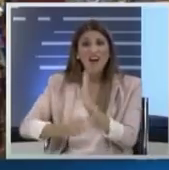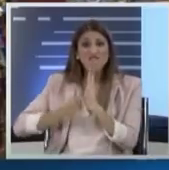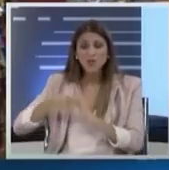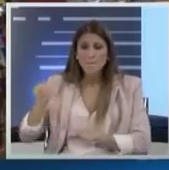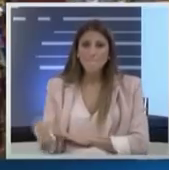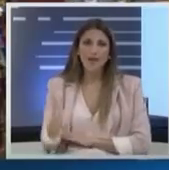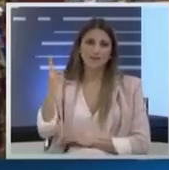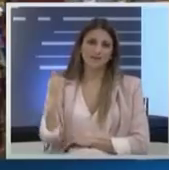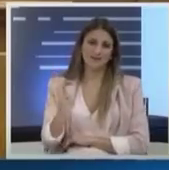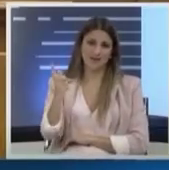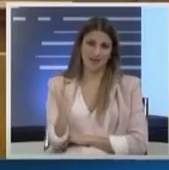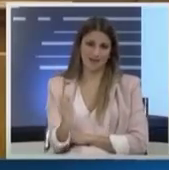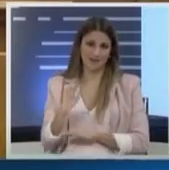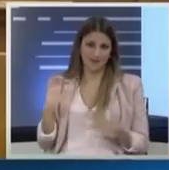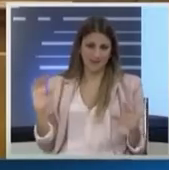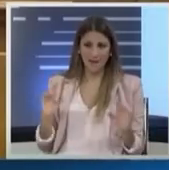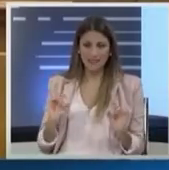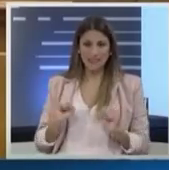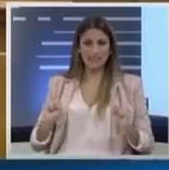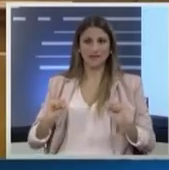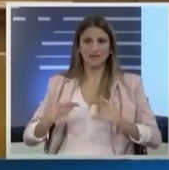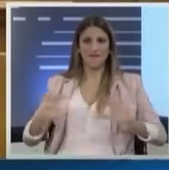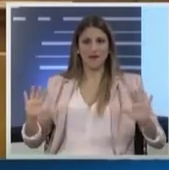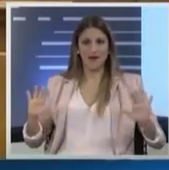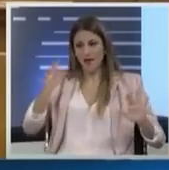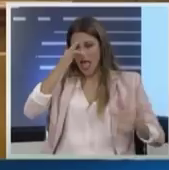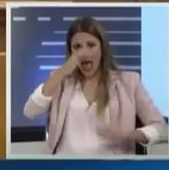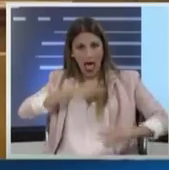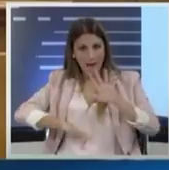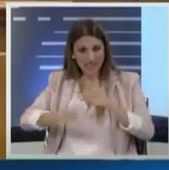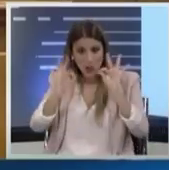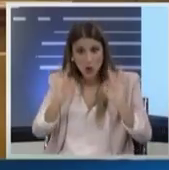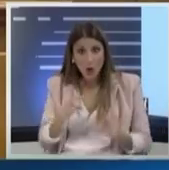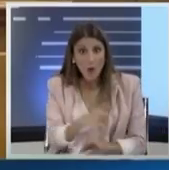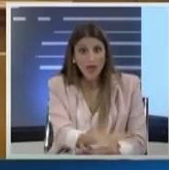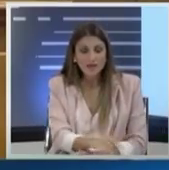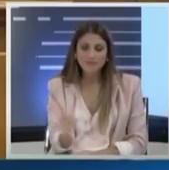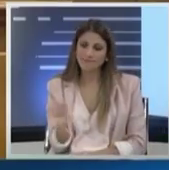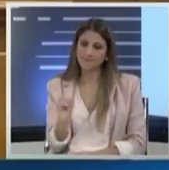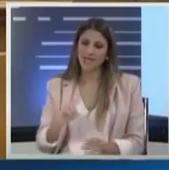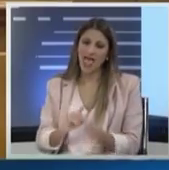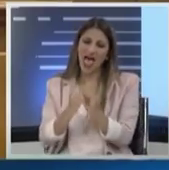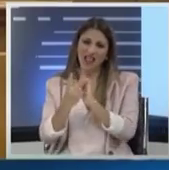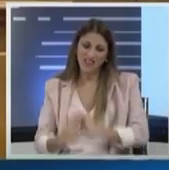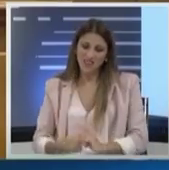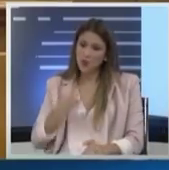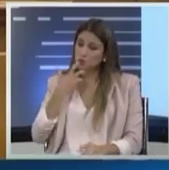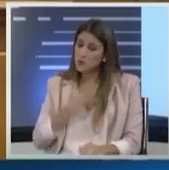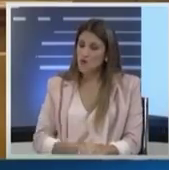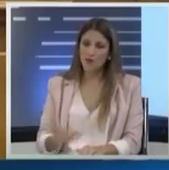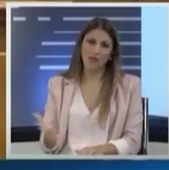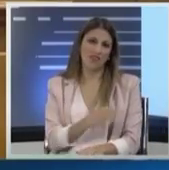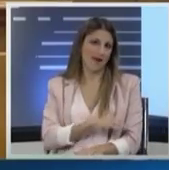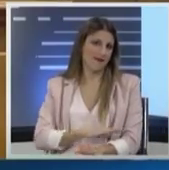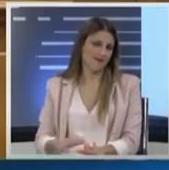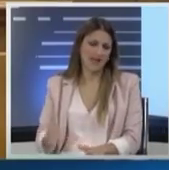Και δεν είναι καν σπασμωδική απόπειρα απάτης η τροπολογία σας. Είναι η επιτομή της γελιότητας και του